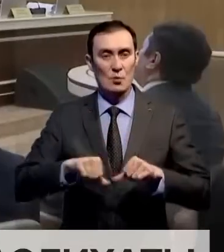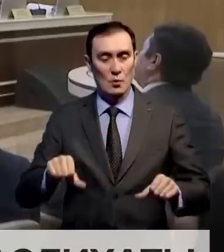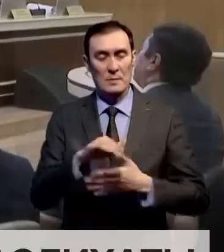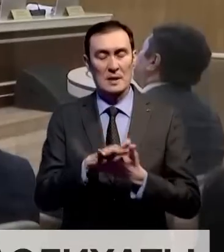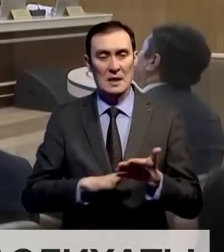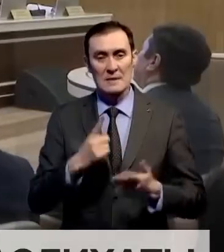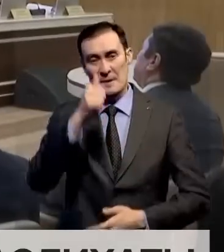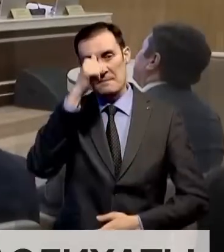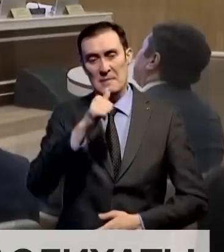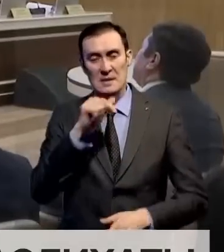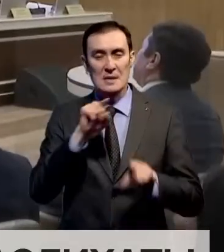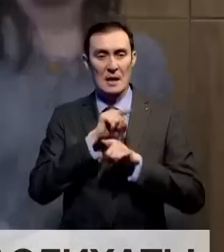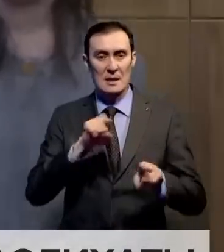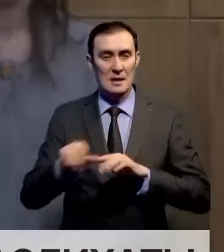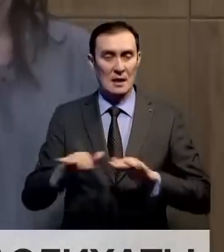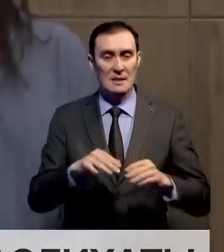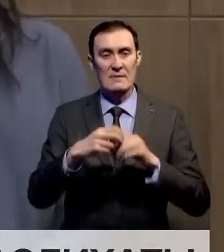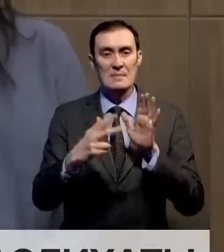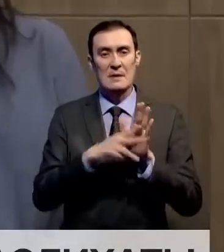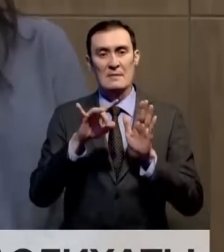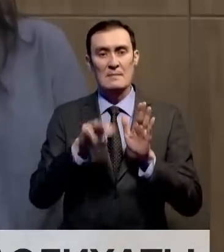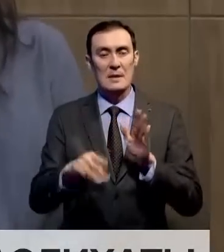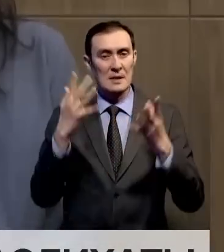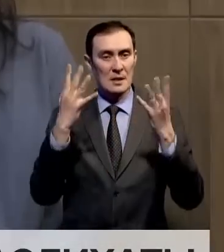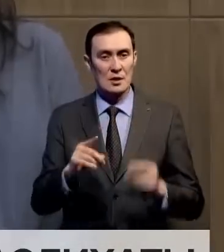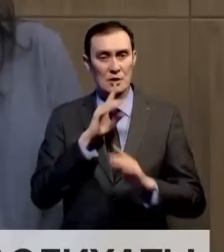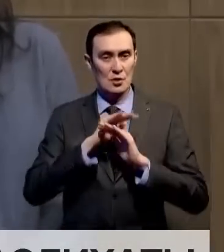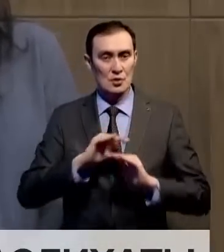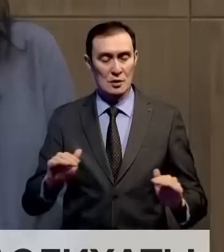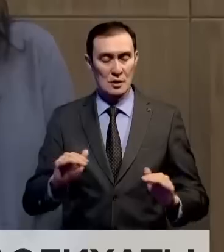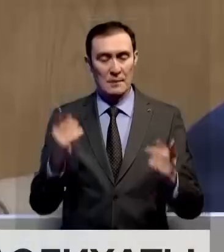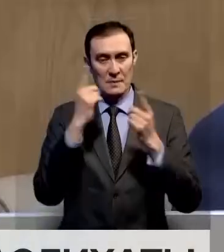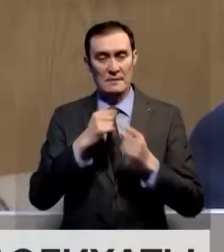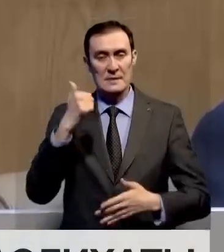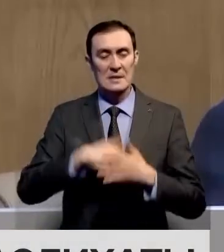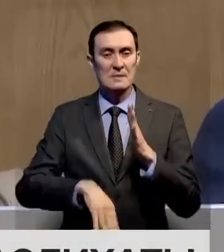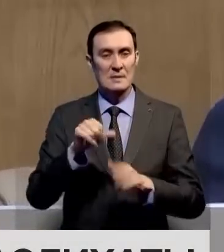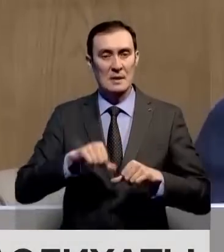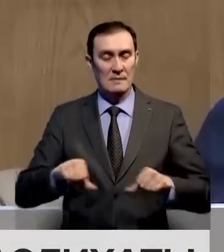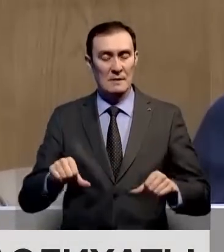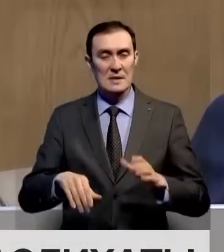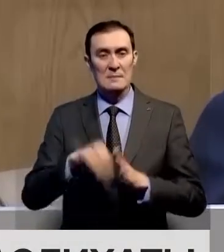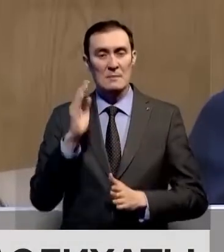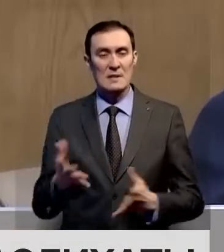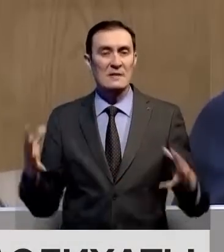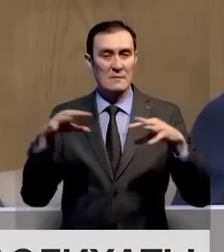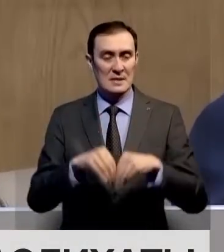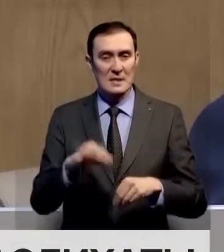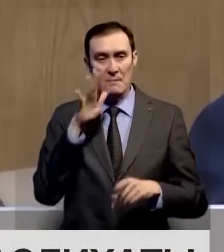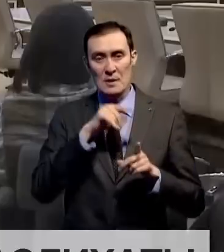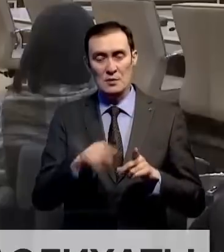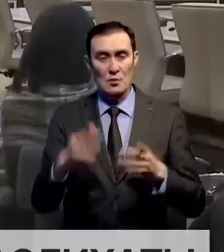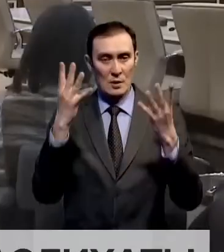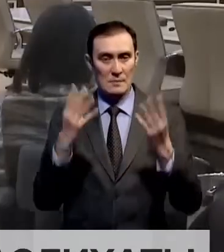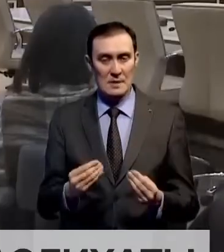месяц предвыборной агитации. 18 марта – день тишины. Как подчеркнули в ЦИК, избирательные кампании решили совместить и по срокам